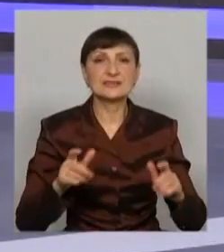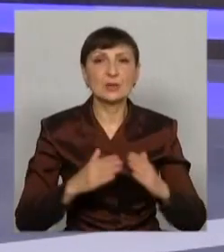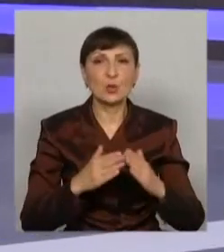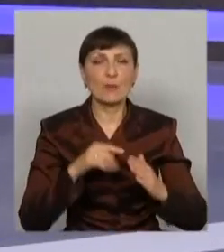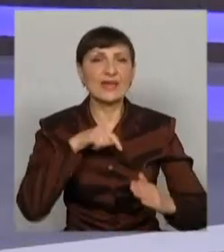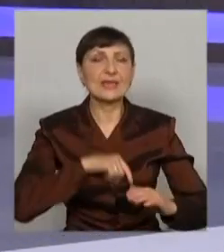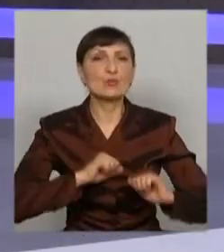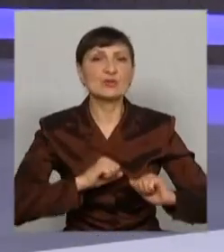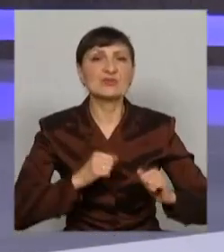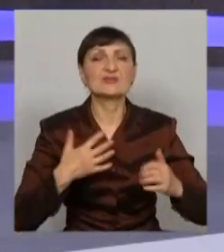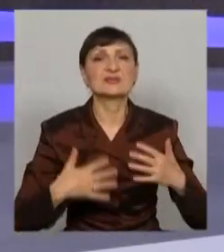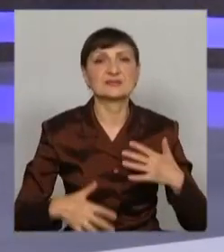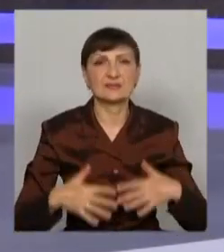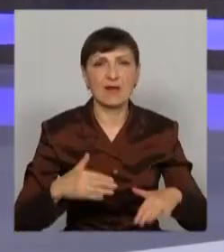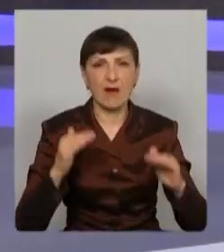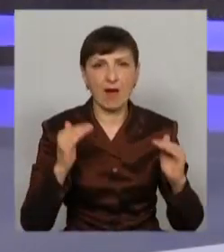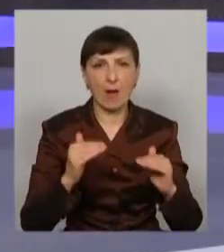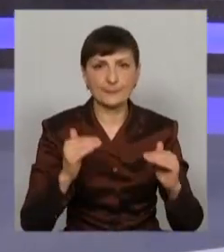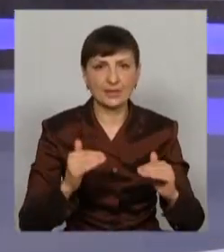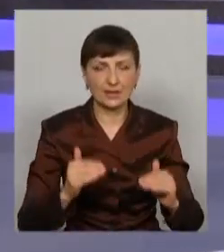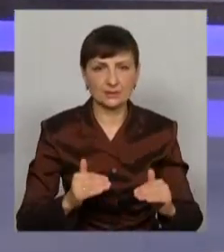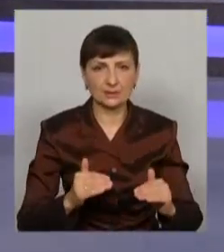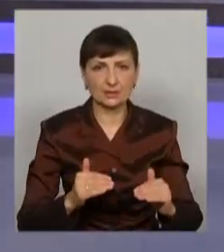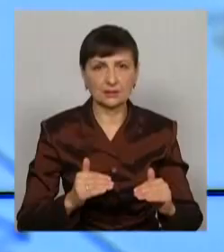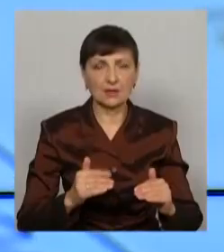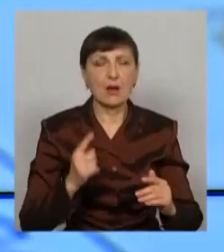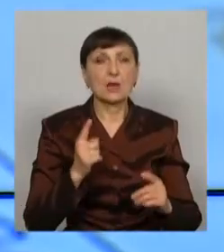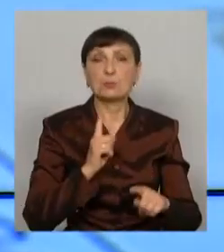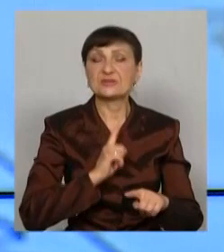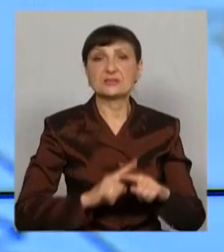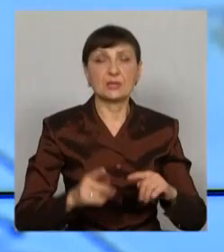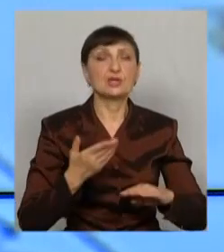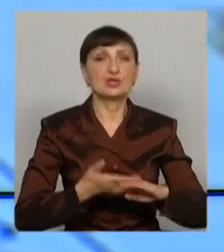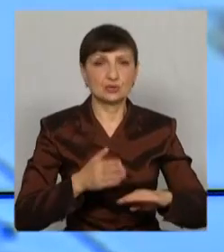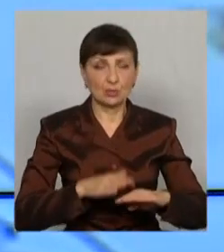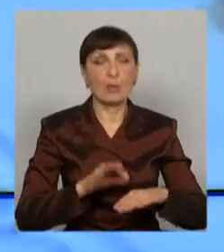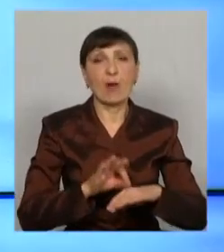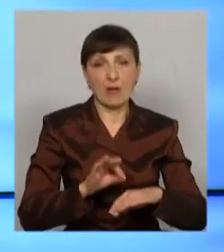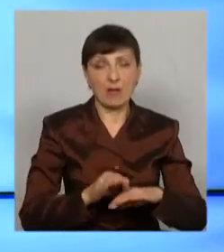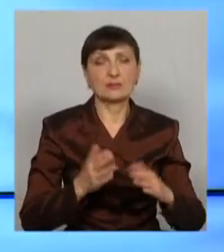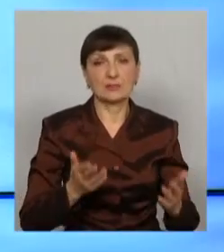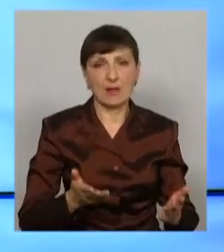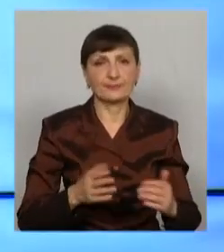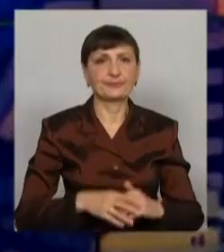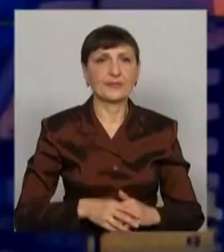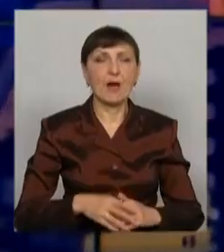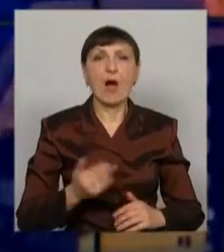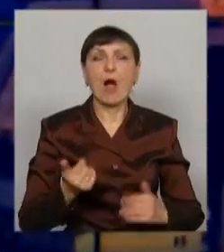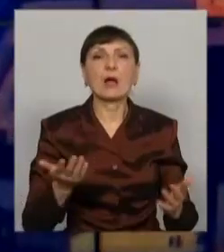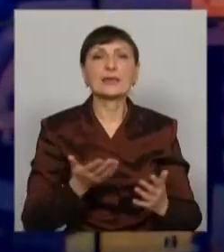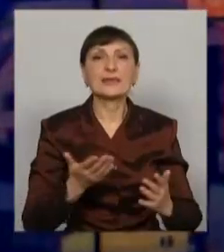ослаблен иммунитет на сейчас. А ослабленные быстрее и тяжелее переносят любые инфекции. Скажите, а